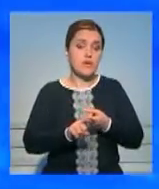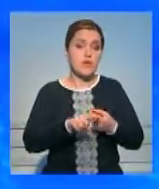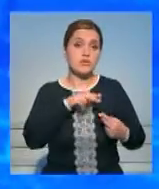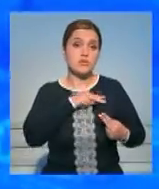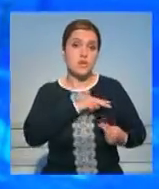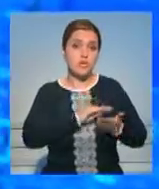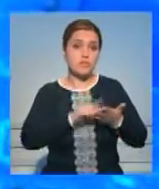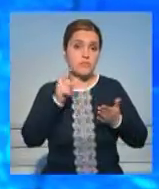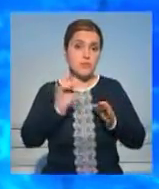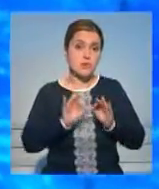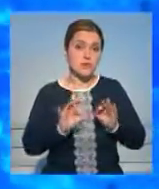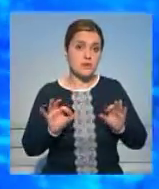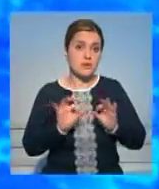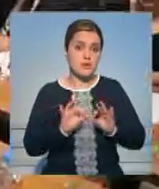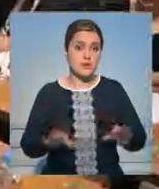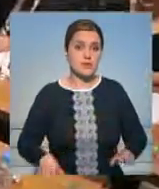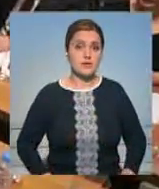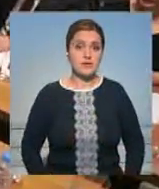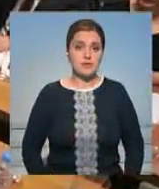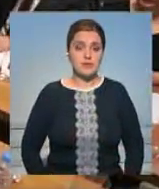моей коллеги Даны Нуржан.